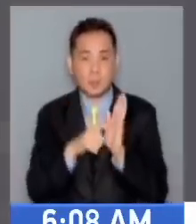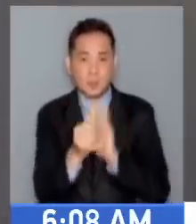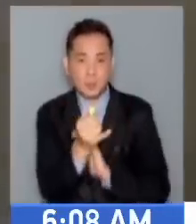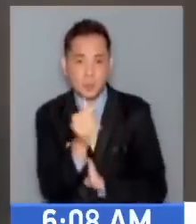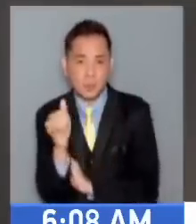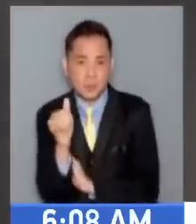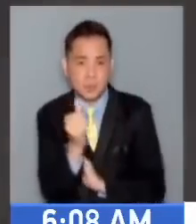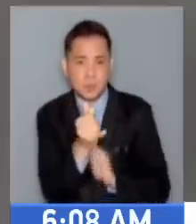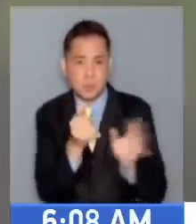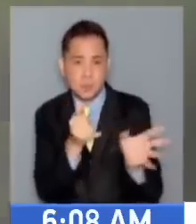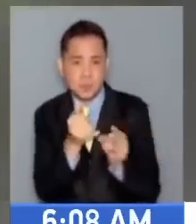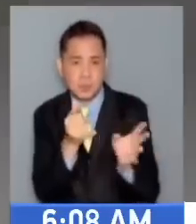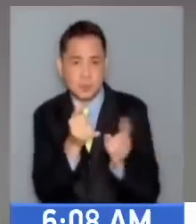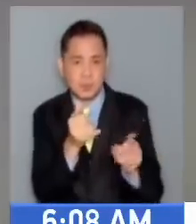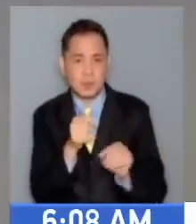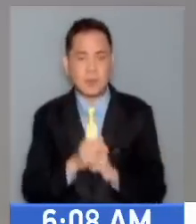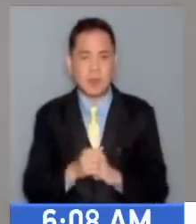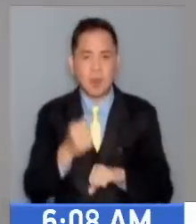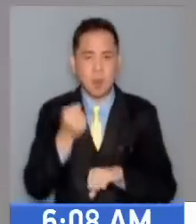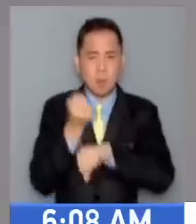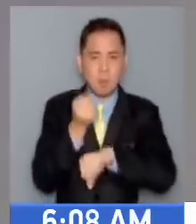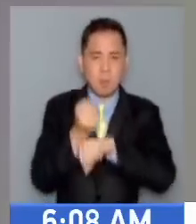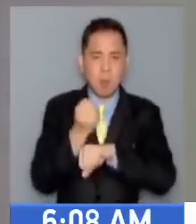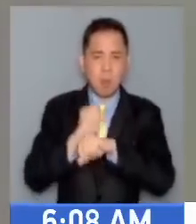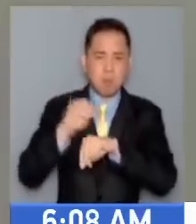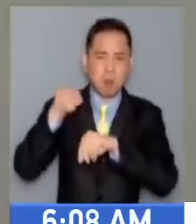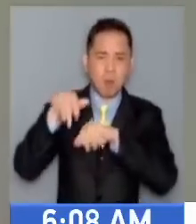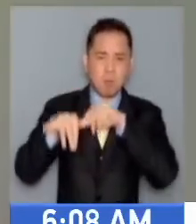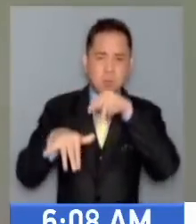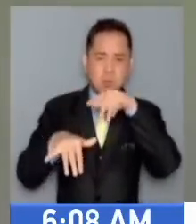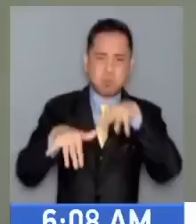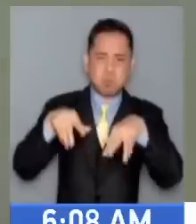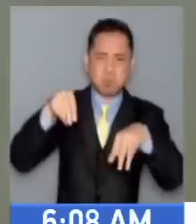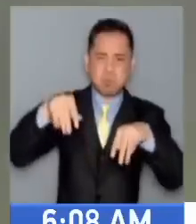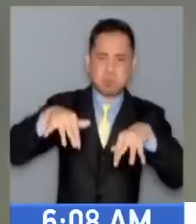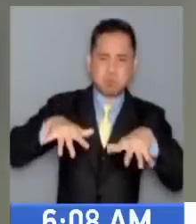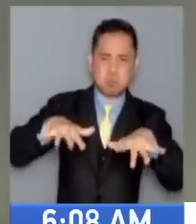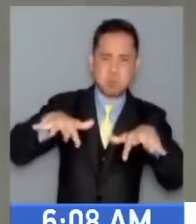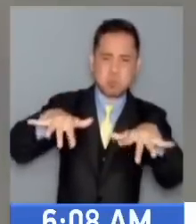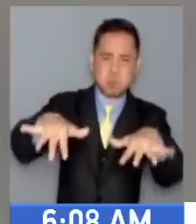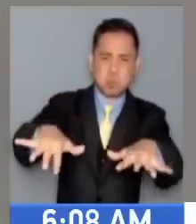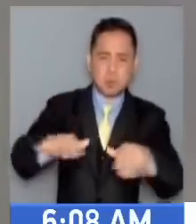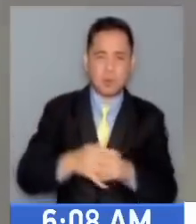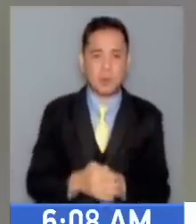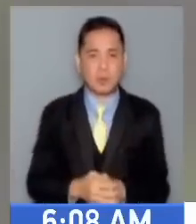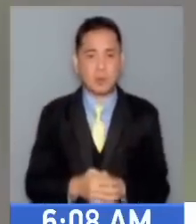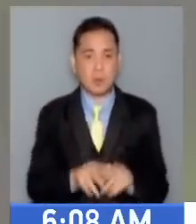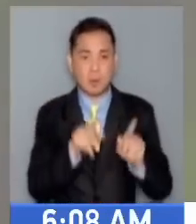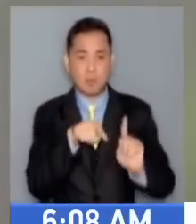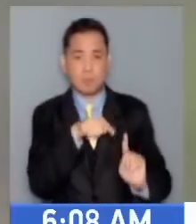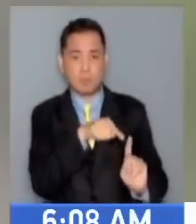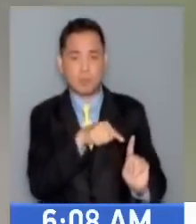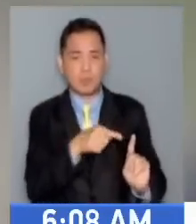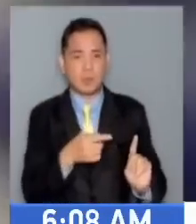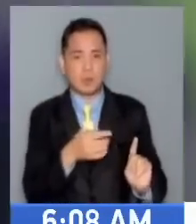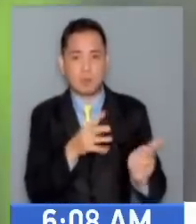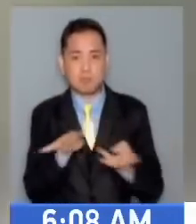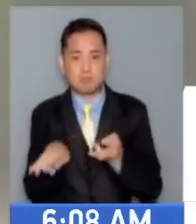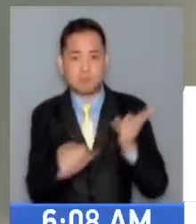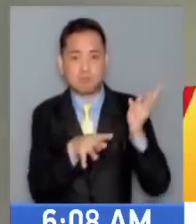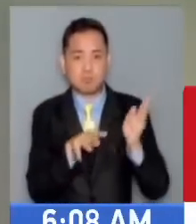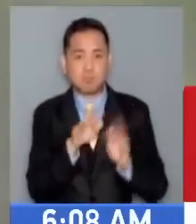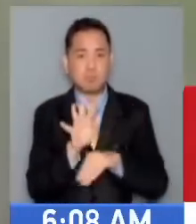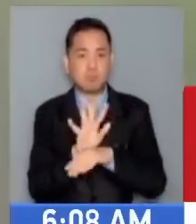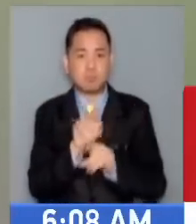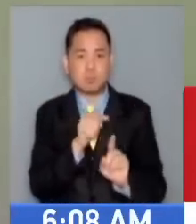ng mga malalaking bato na humambalang nasa kalsada. Ayon sa uploader ng video, galing sila sa bayan ng Minglanilla at